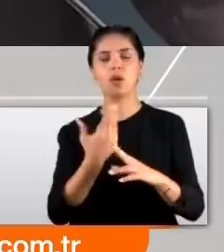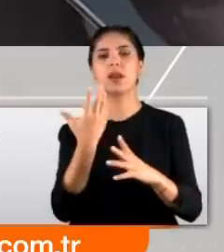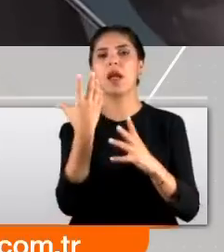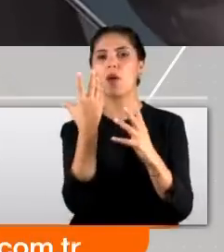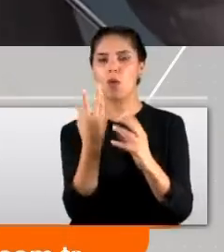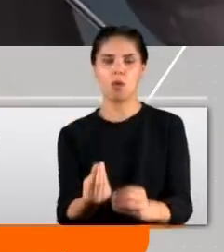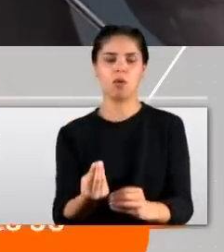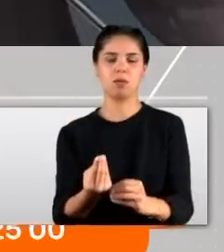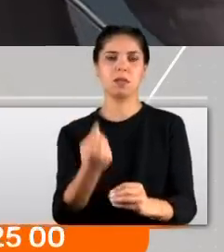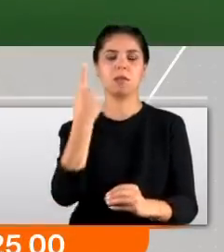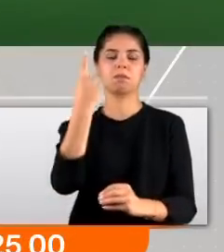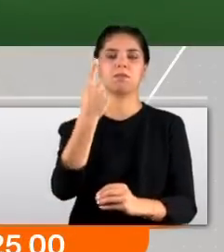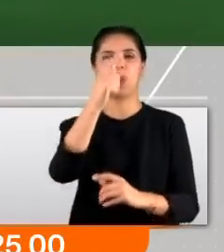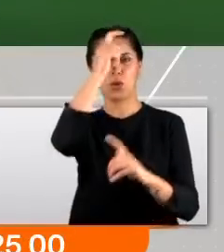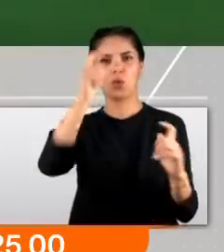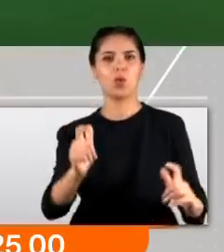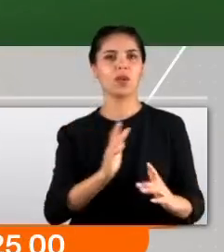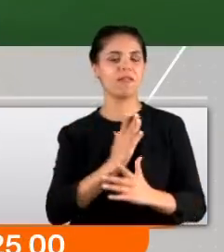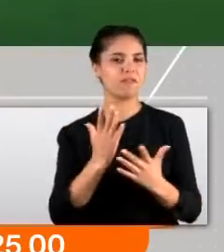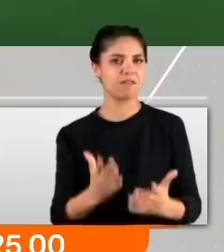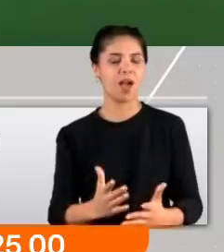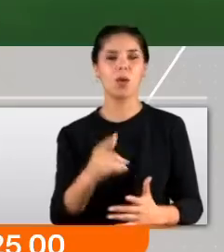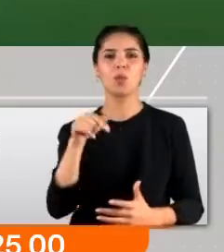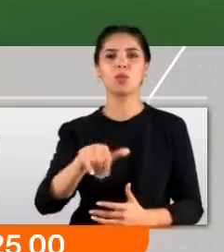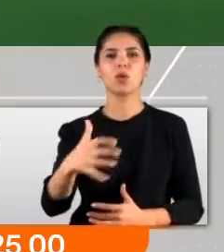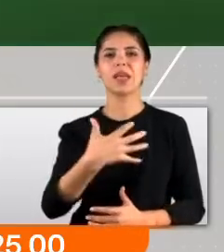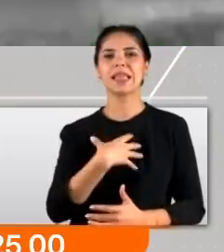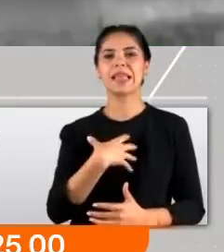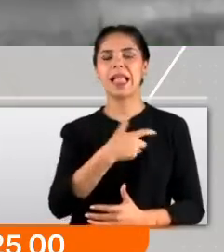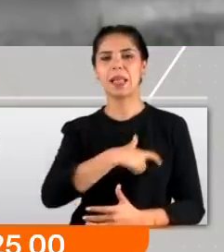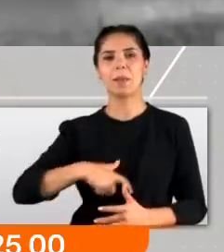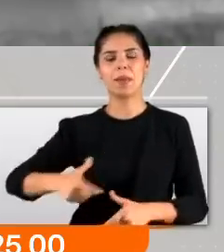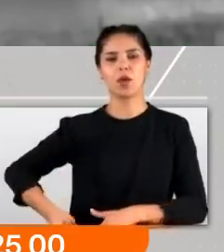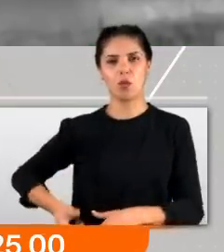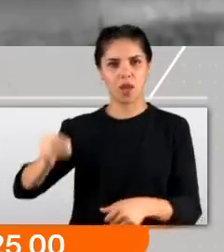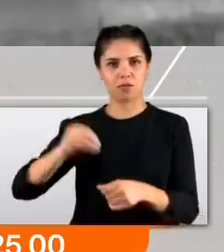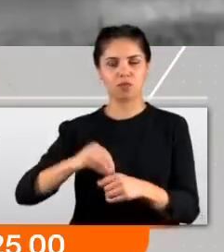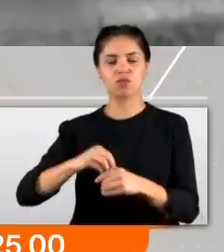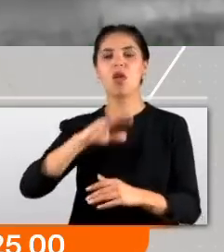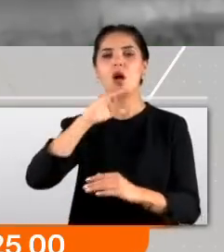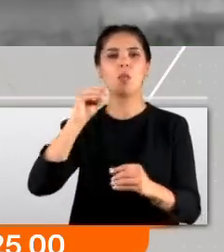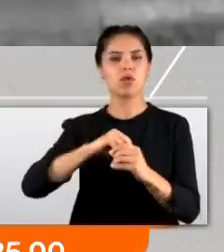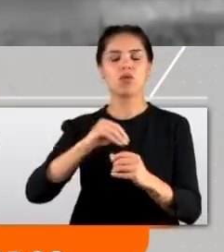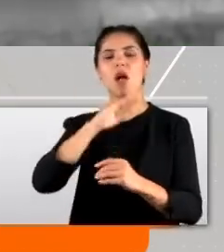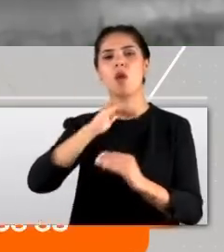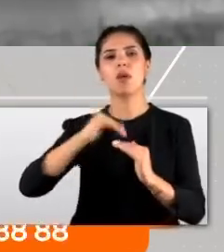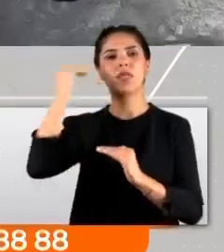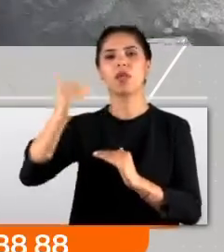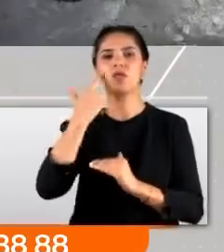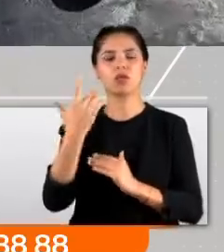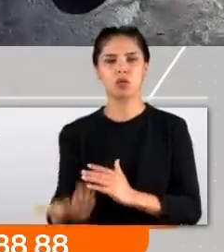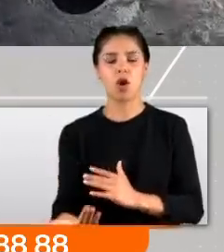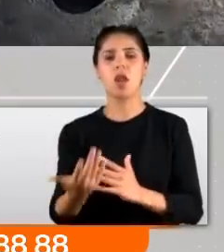gösterilen bir Türkiye var. Bugün kendi milli güvenliği için yurt içinde ve dışında hiç